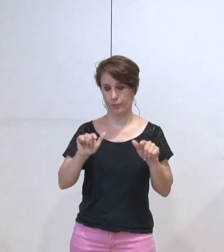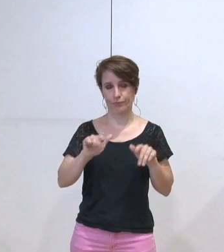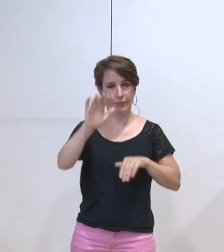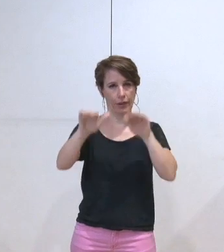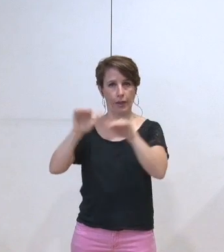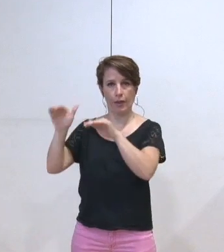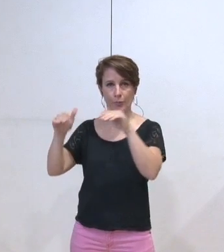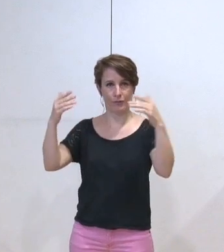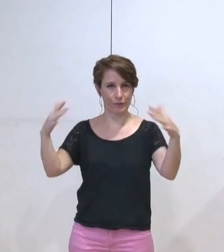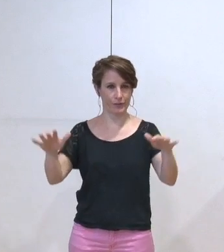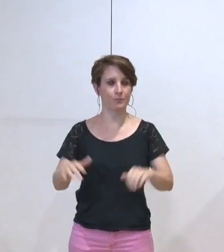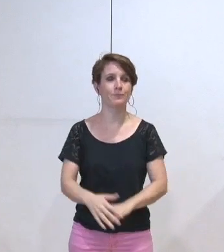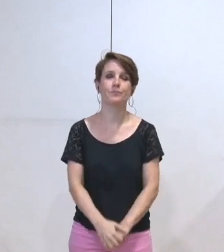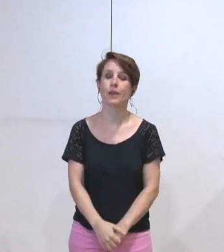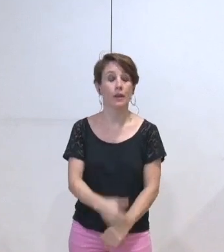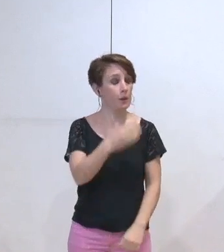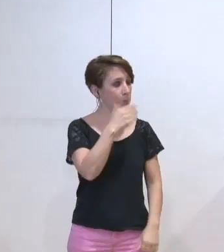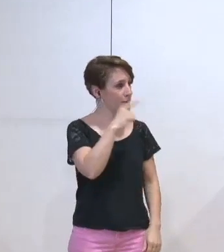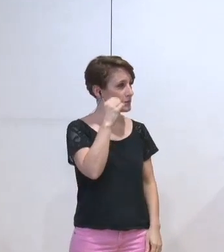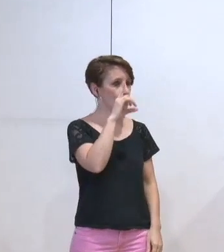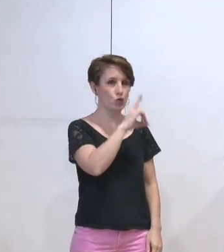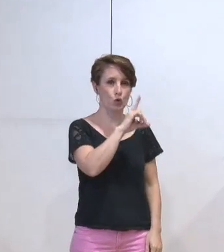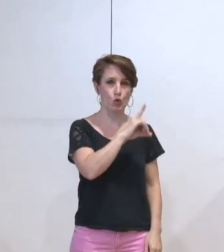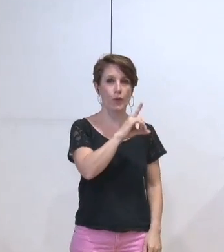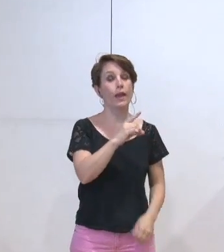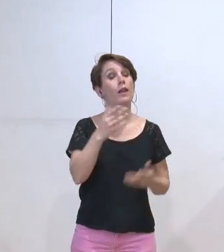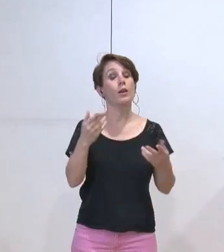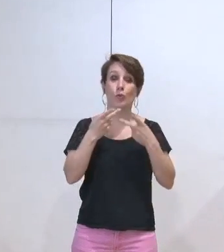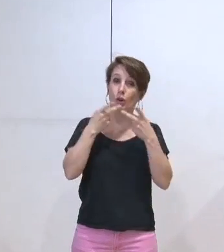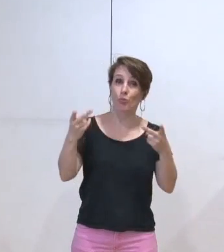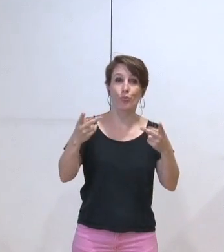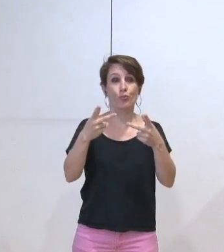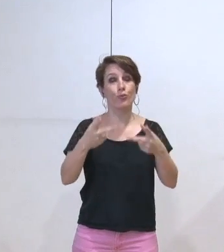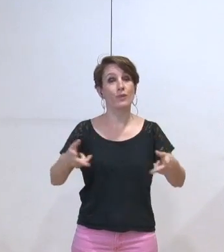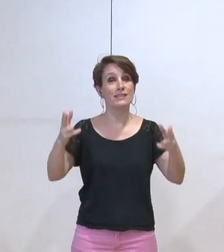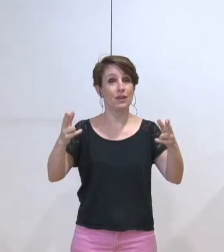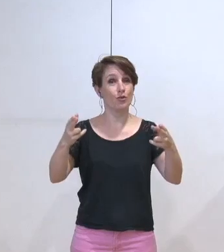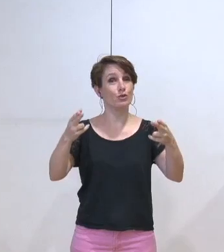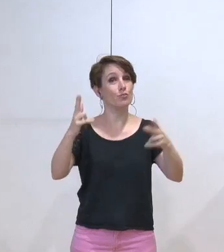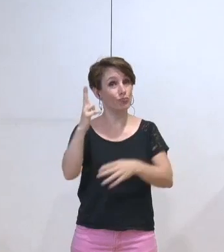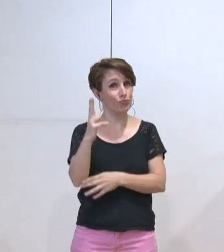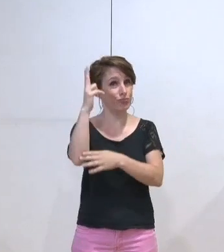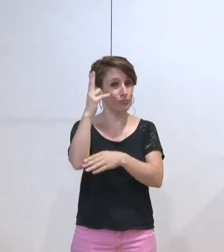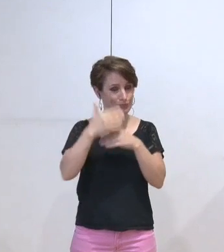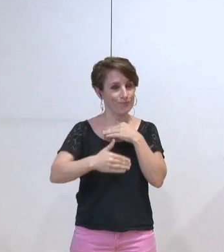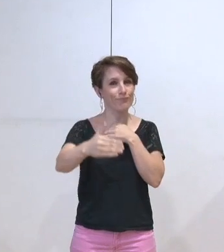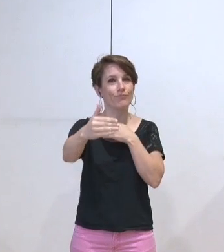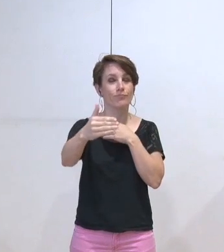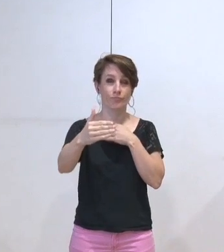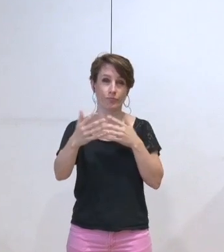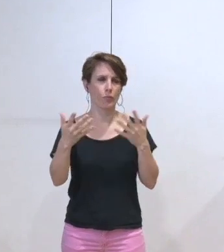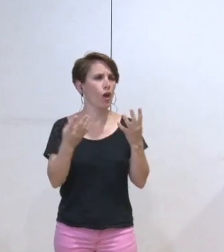l'app merci monsieur deoyel je déclare donc la séance ouverte nous avons large